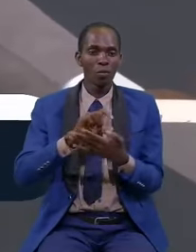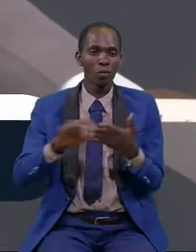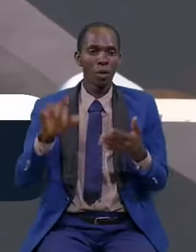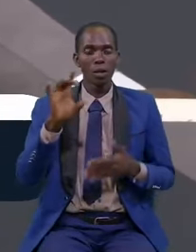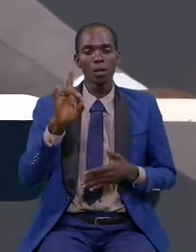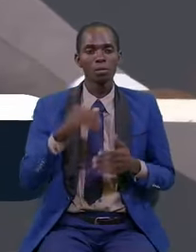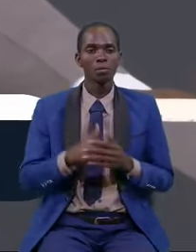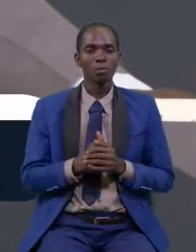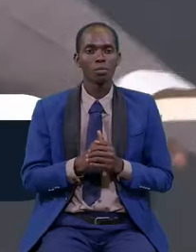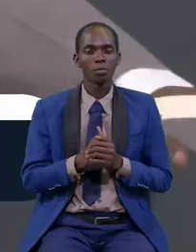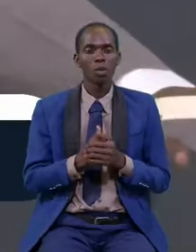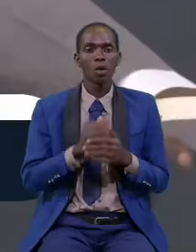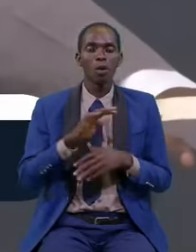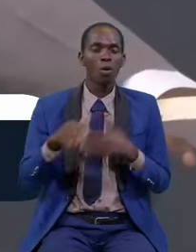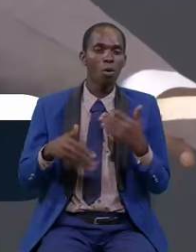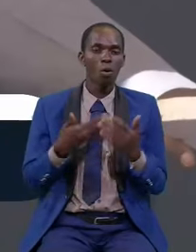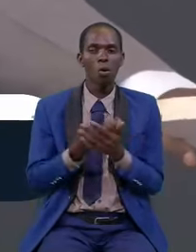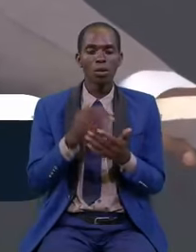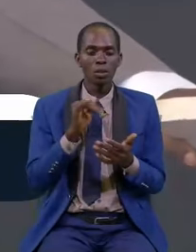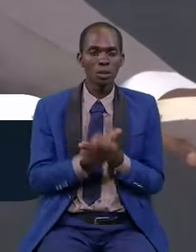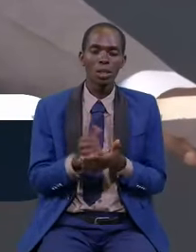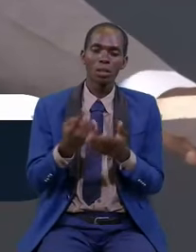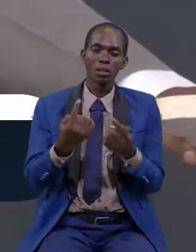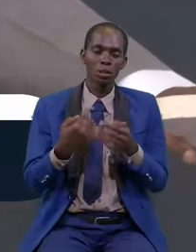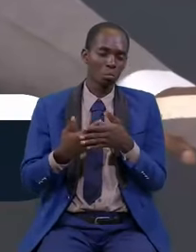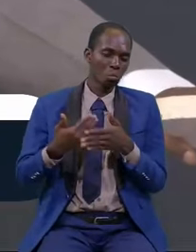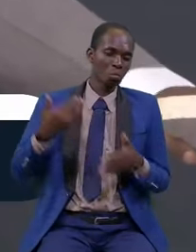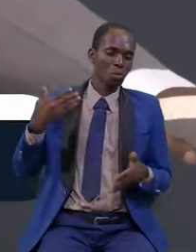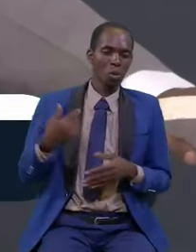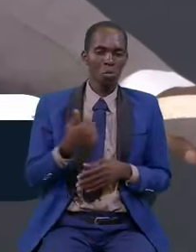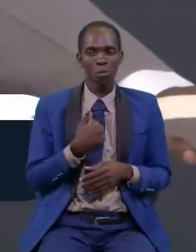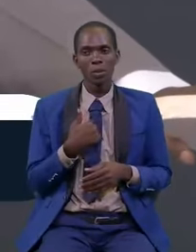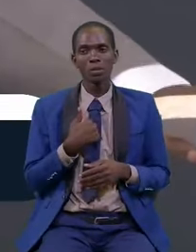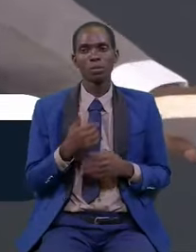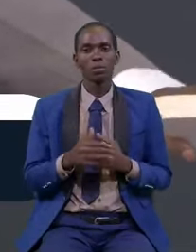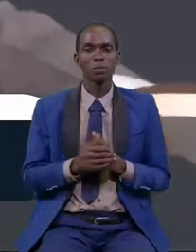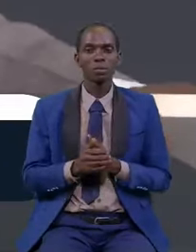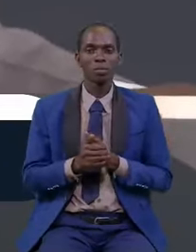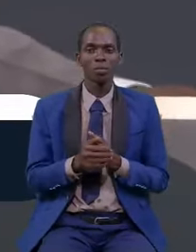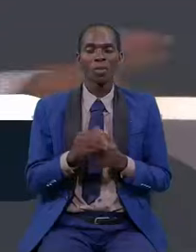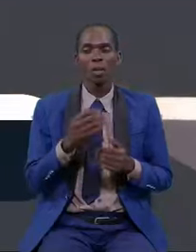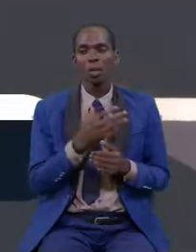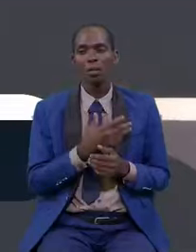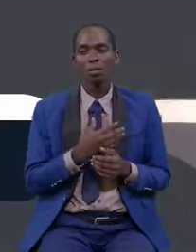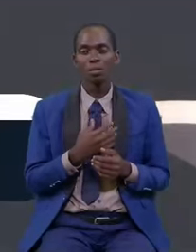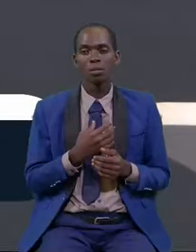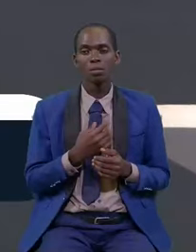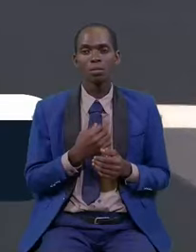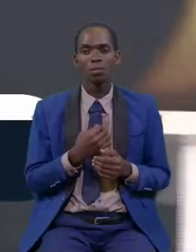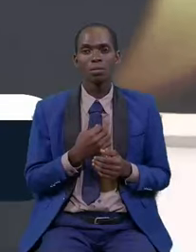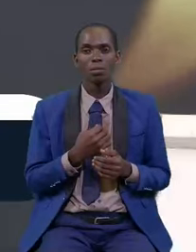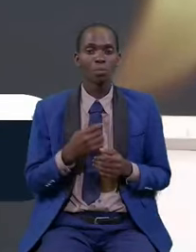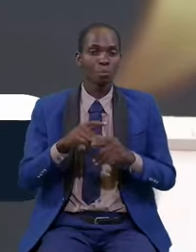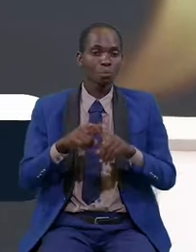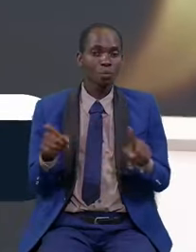tous ceux qui sont venus avant moi sont des voleurs et des brigands, mais